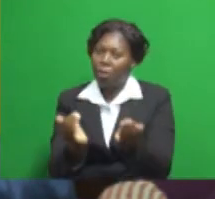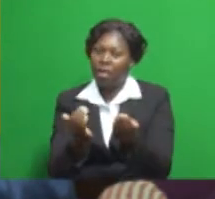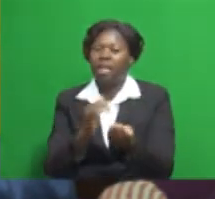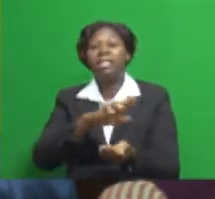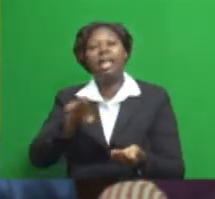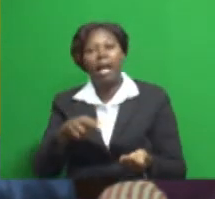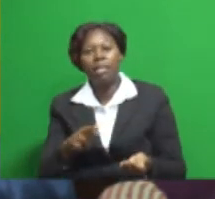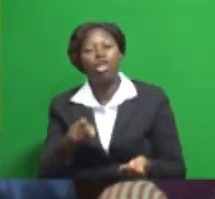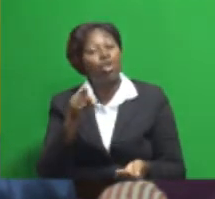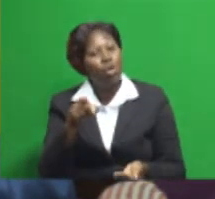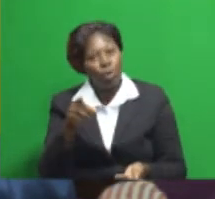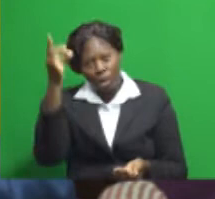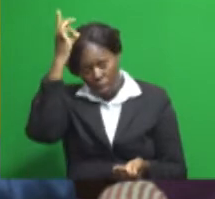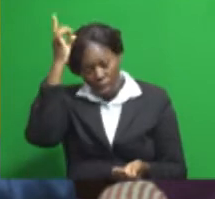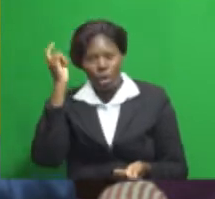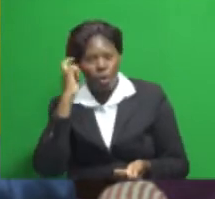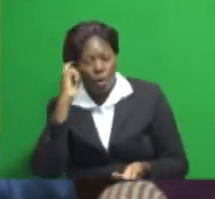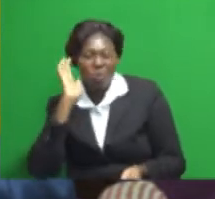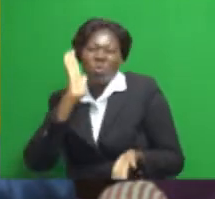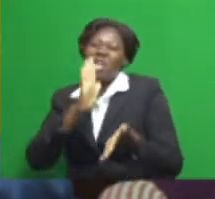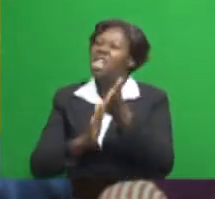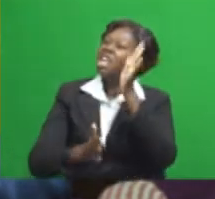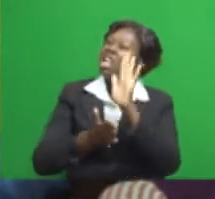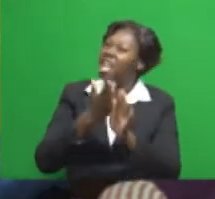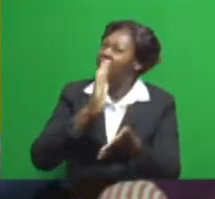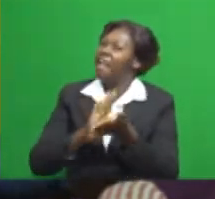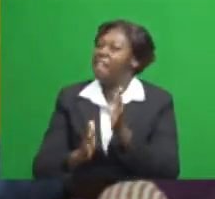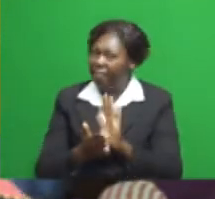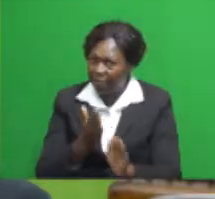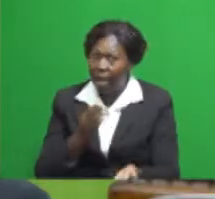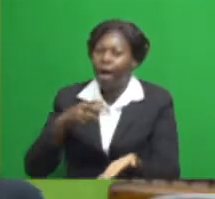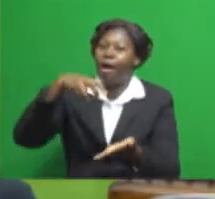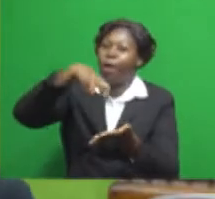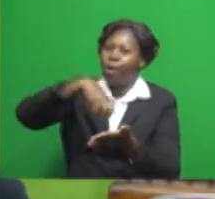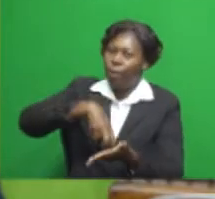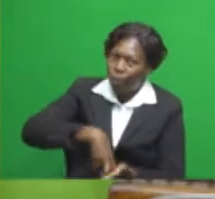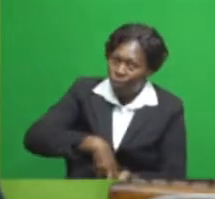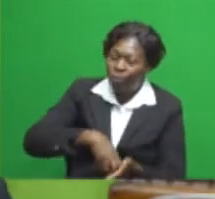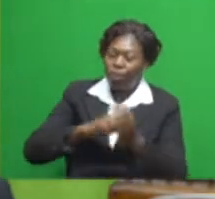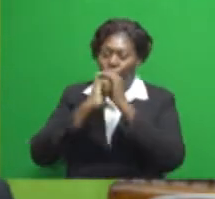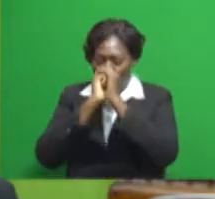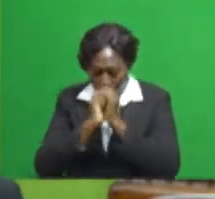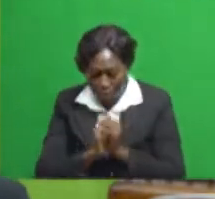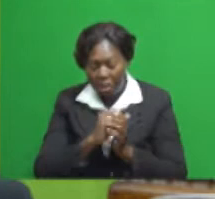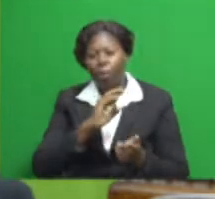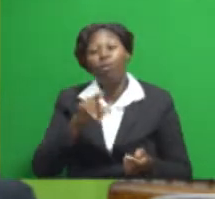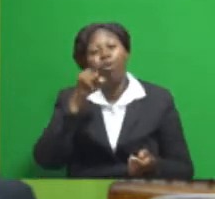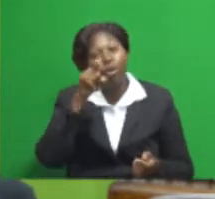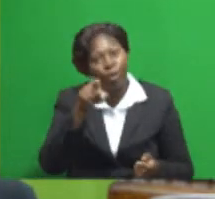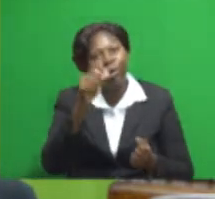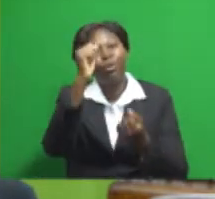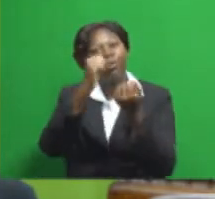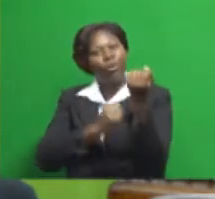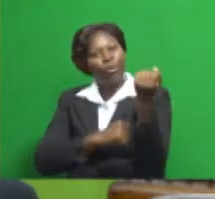vamwari venyu kana kunamata chifananidzo chendarama chamakamisa imi. Vakomana vakabva vapindura kuna mambo